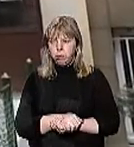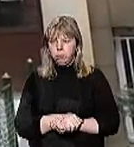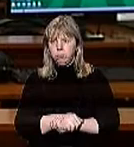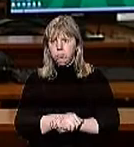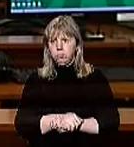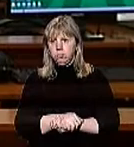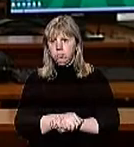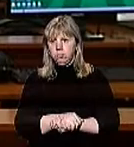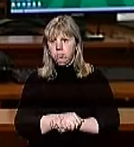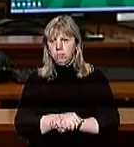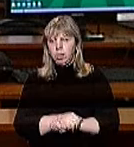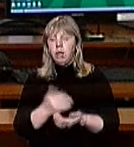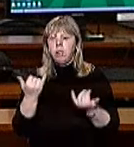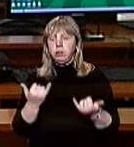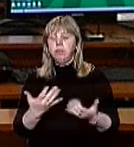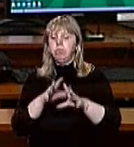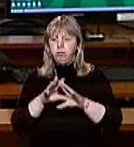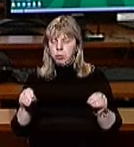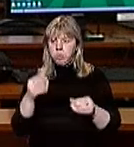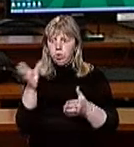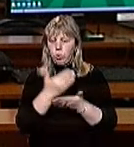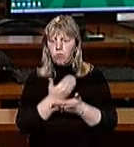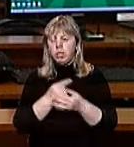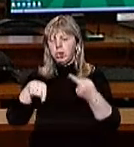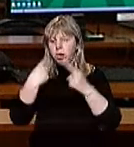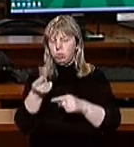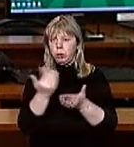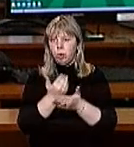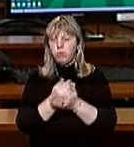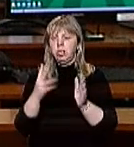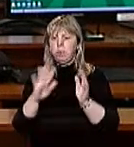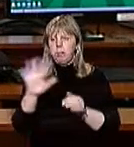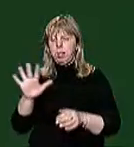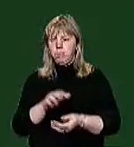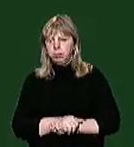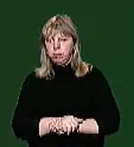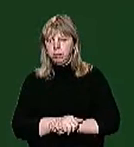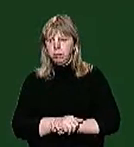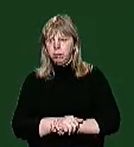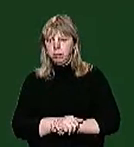Суспільному. Наразі це всі новини. Наступний випуск о 17:00.